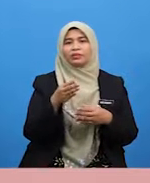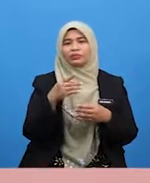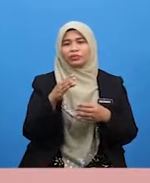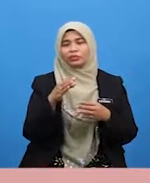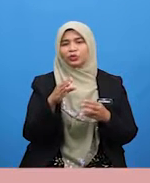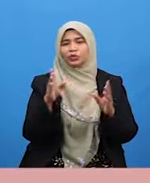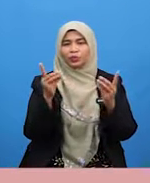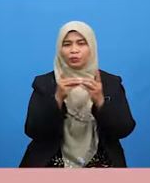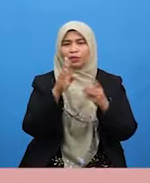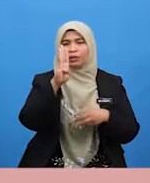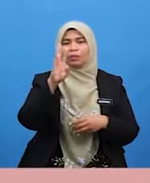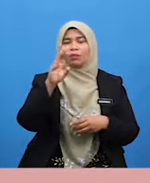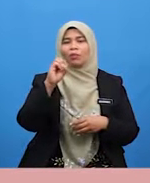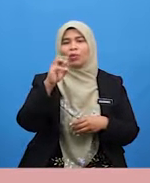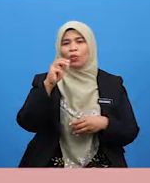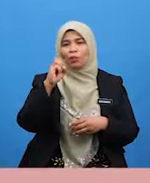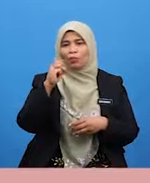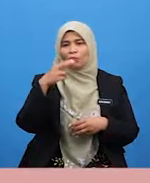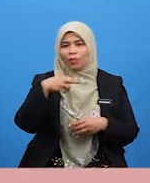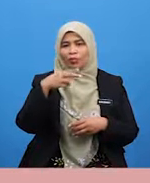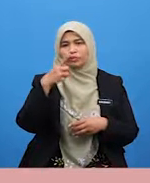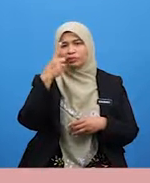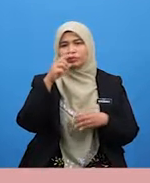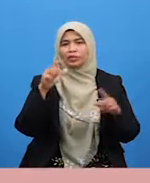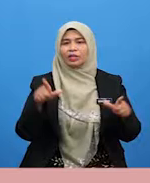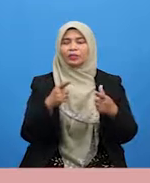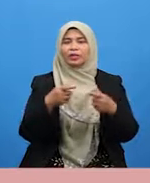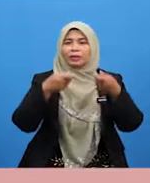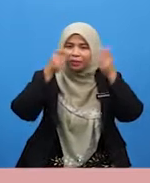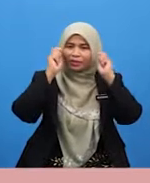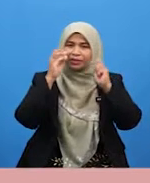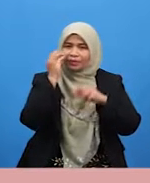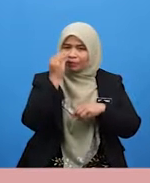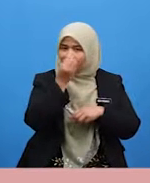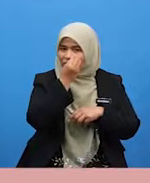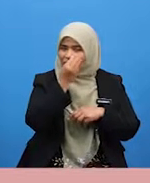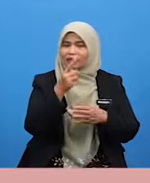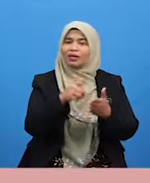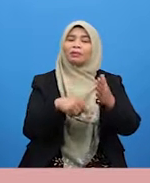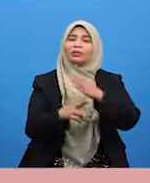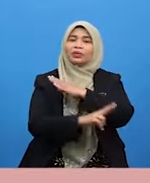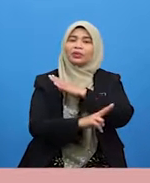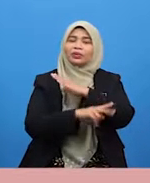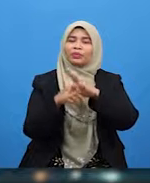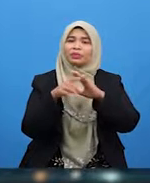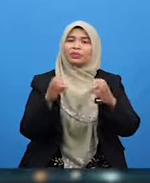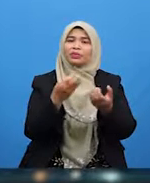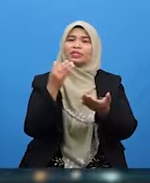badan Maryam. Soalan ini adalah soalan kebat. Apakah hukumnya perbuatan tersebut?